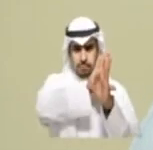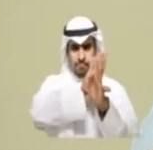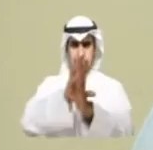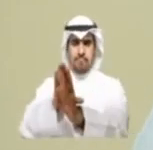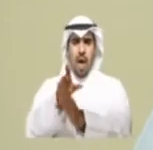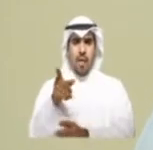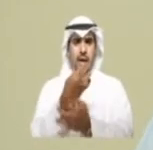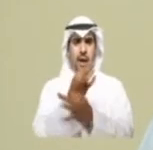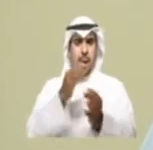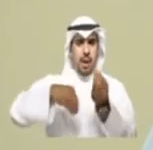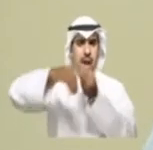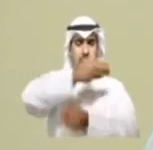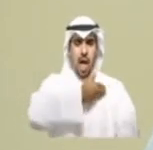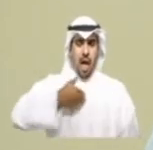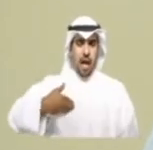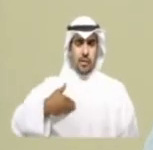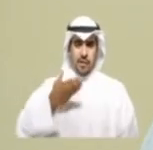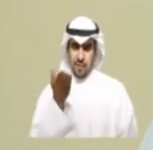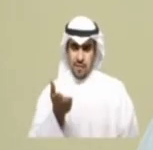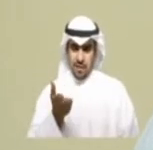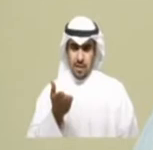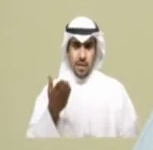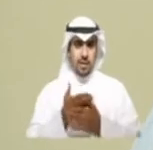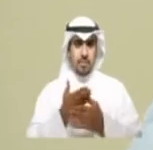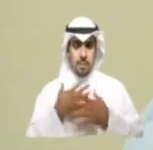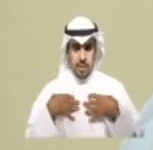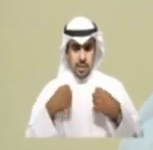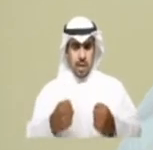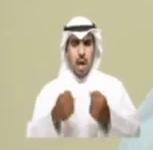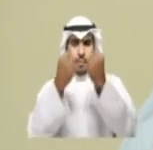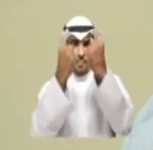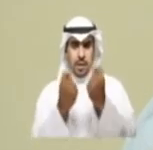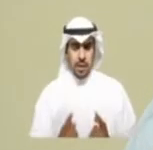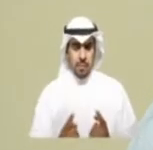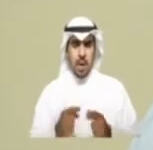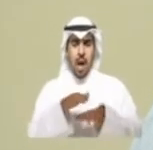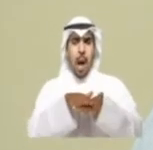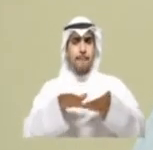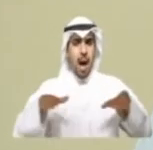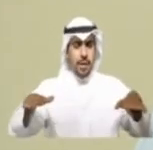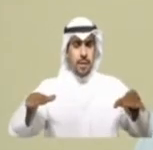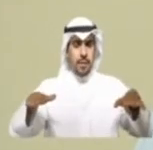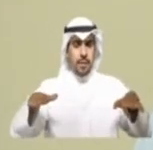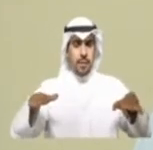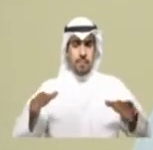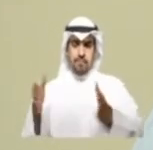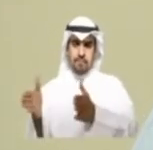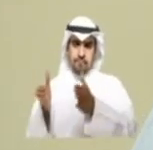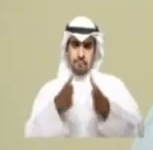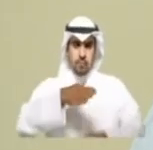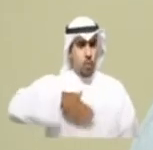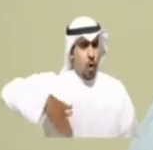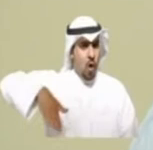وأن يكون الحاج بكل صحة وسلامة وأمن. لذلك تضافرت